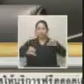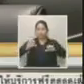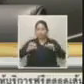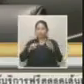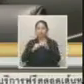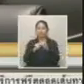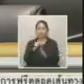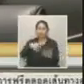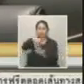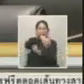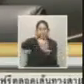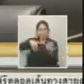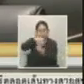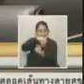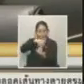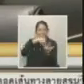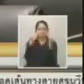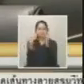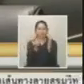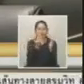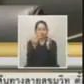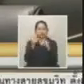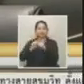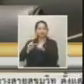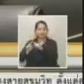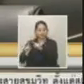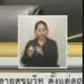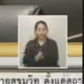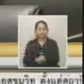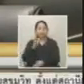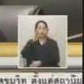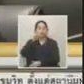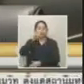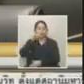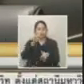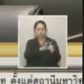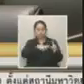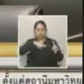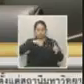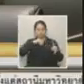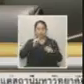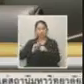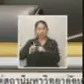แวดล้อมพฤติกรรมสุขภาพพันธุกรรมและที่สำคัญก็คืออาหาร